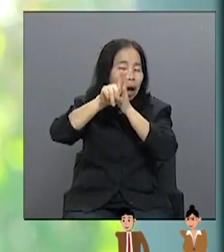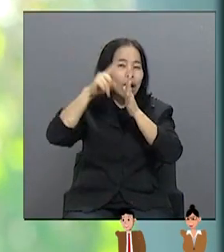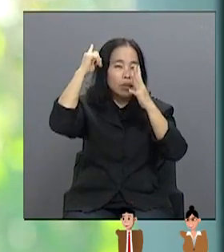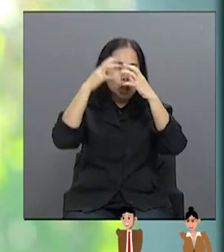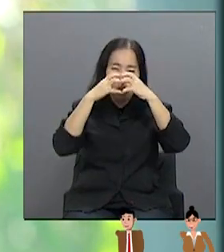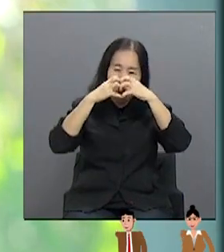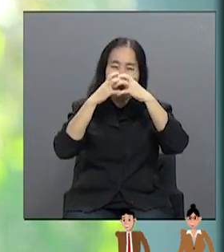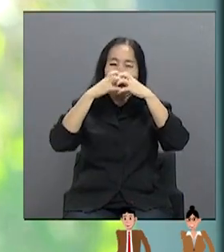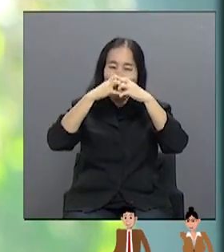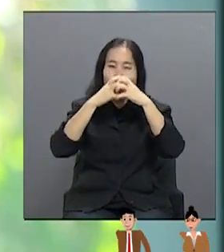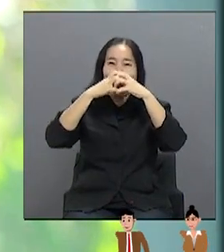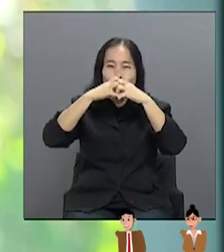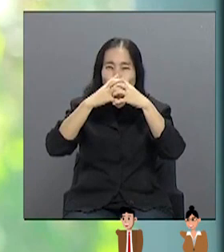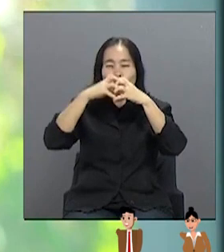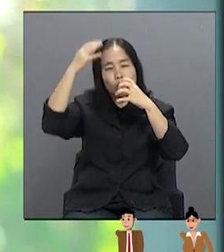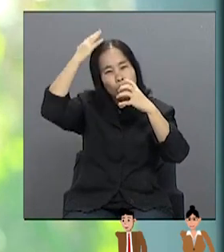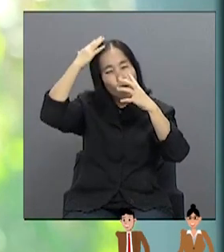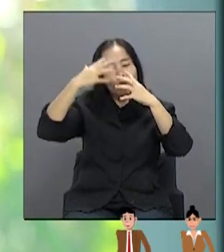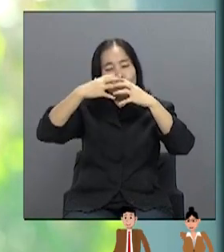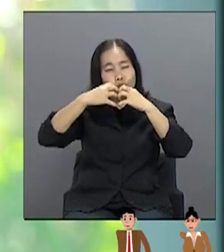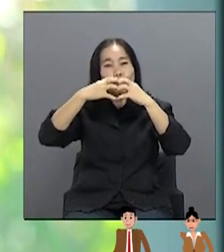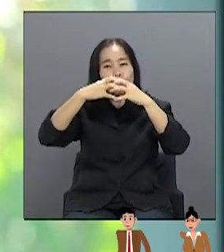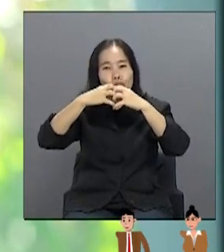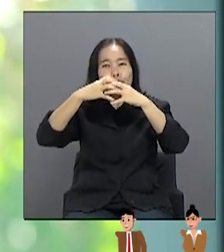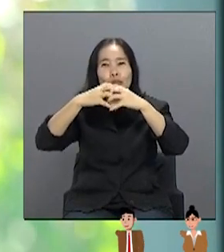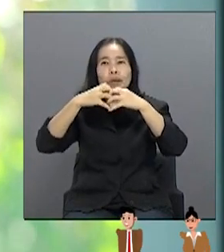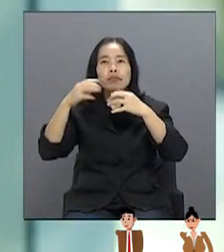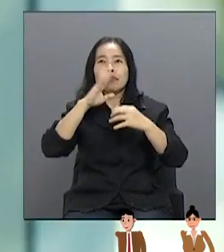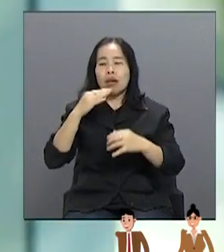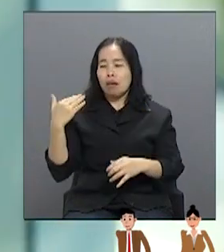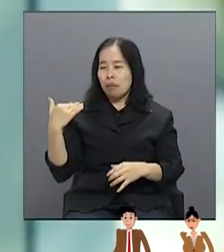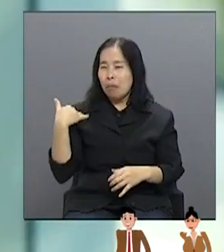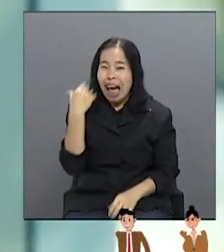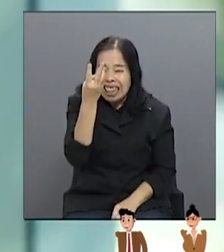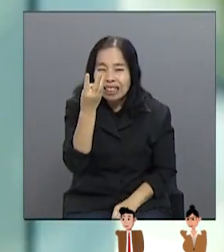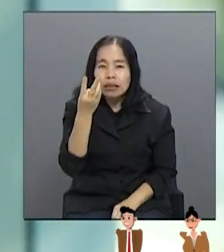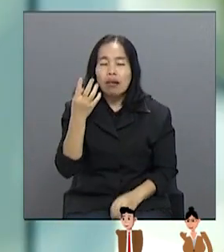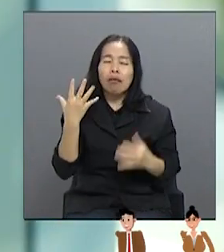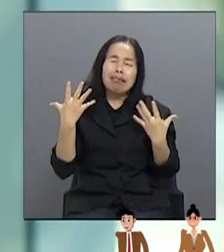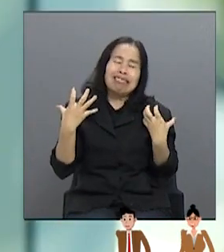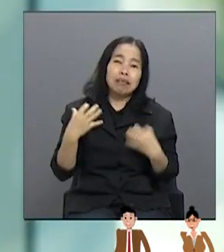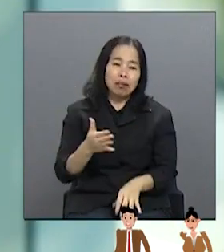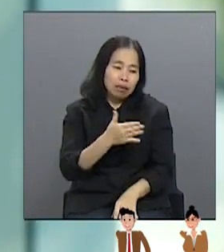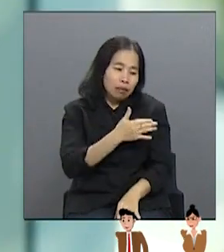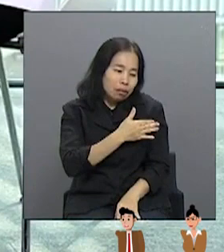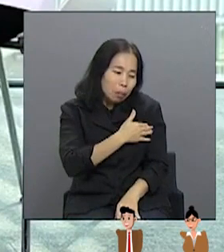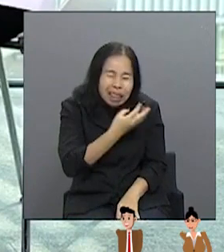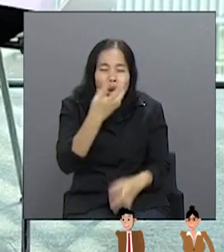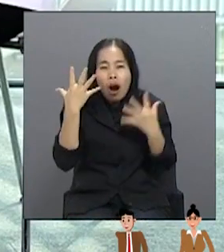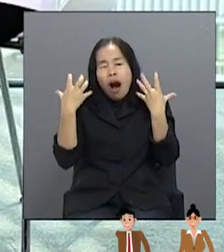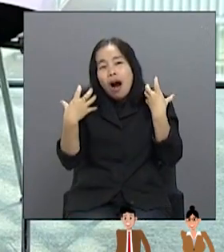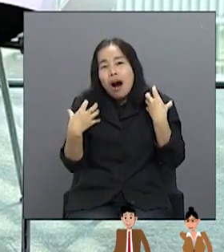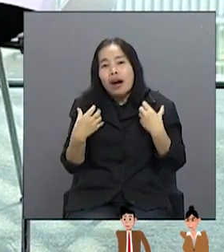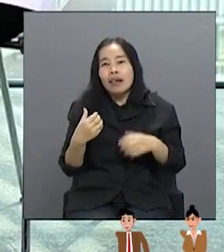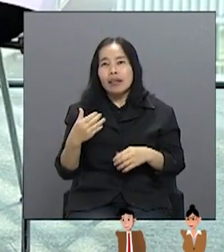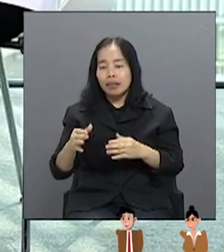ความเจ็บปวดบางคนเช่นแค่ลมพัดธรรมดาเขาก็ปวด จริงเหรอคะ หรือบางทีแบบแค่แตะมีคนไปจับเนี่ยก็